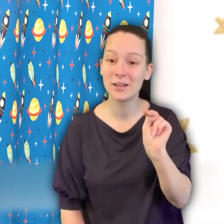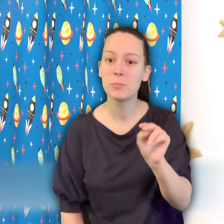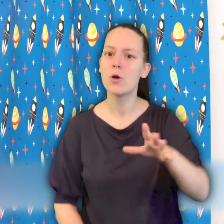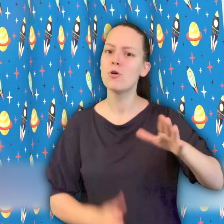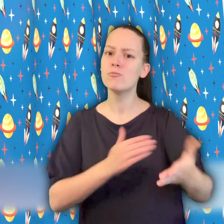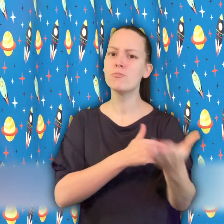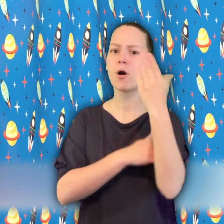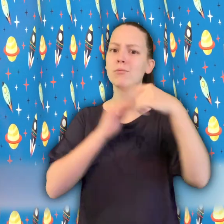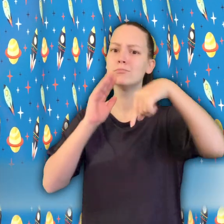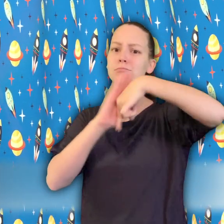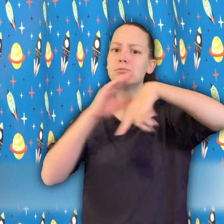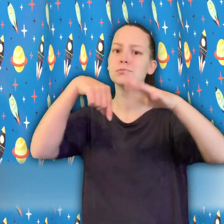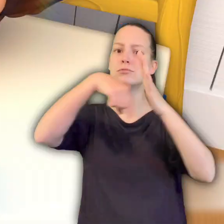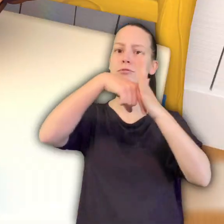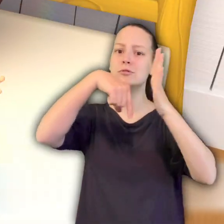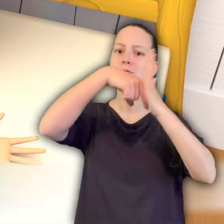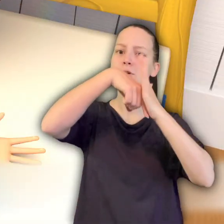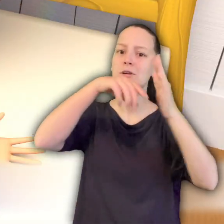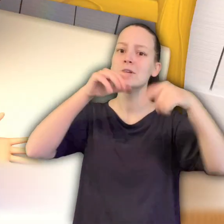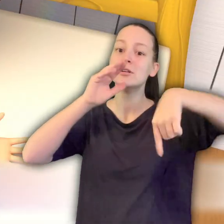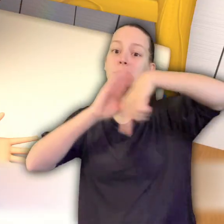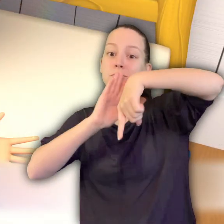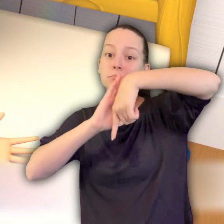MORNING BELLS ARE RINGING